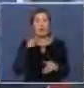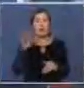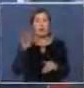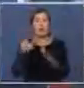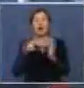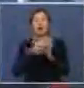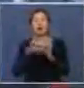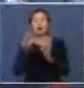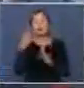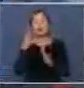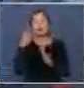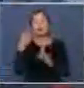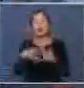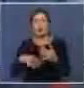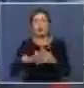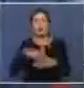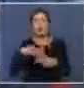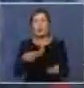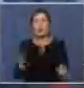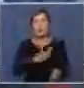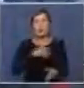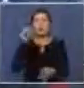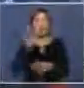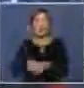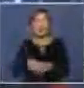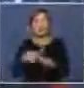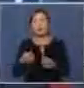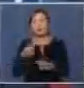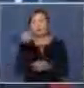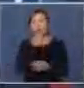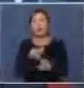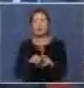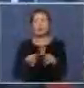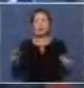Ну и дополнительно насос, наверное, насос к счету. Насос не было. Проекты ли бар?